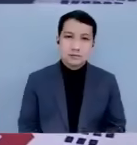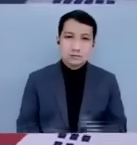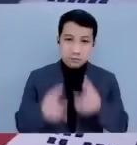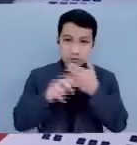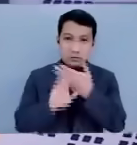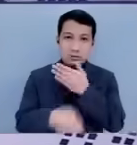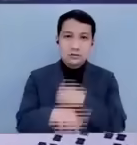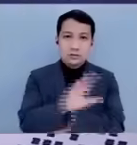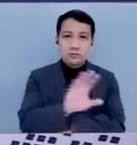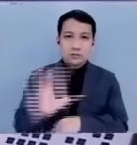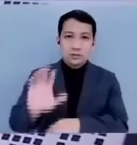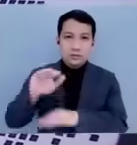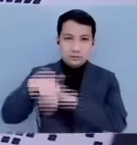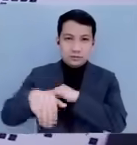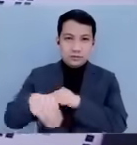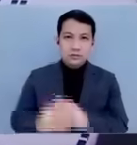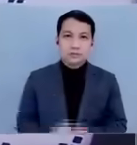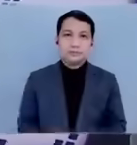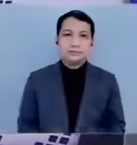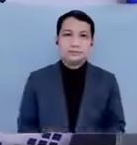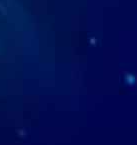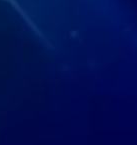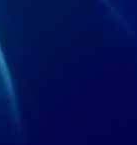dito sa Frontline Tonight.